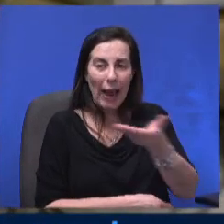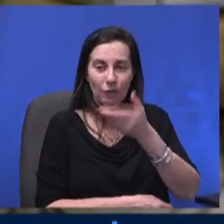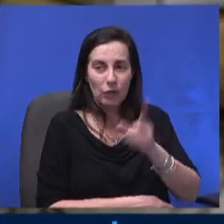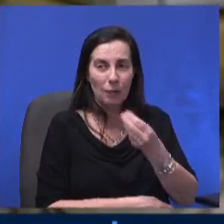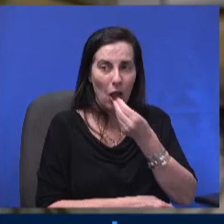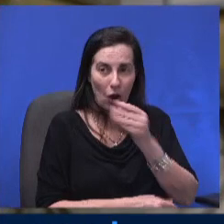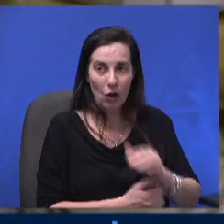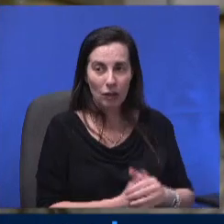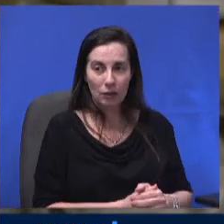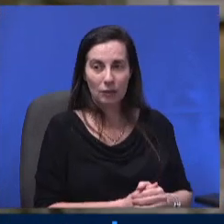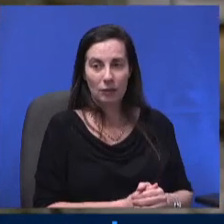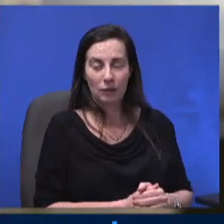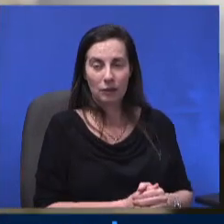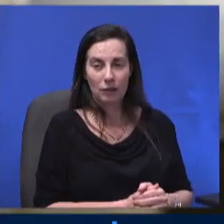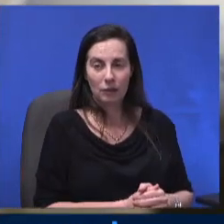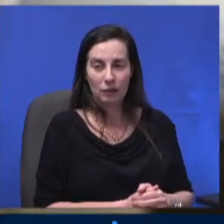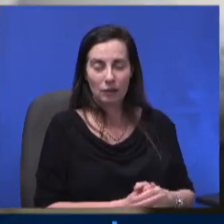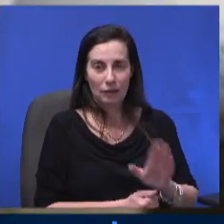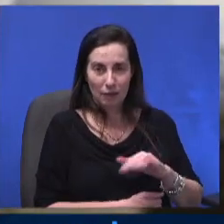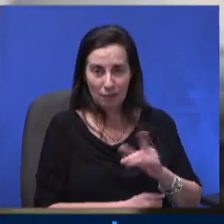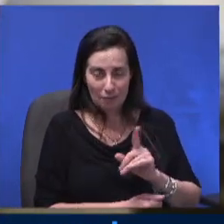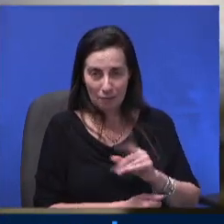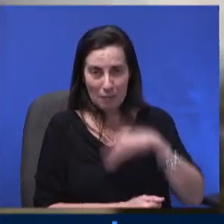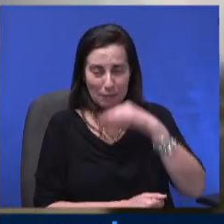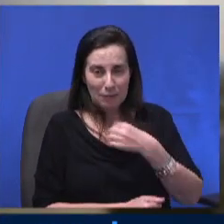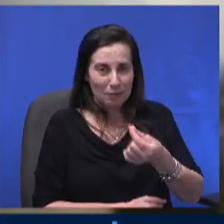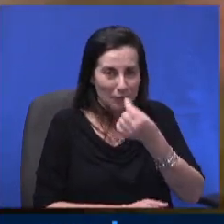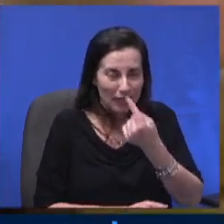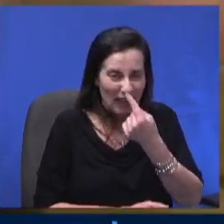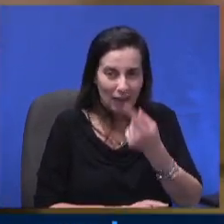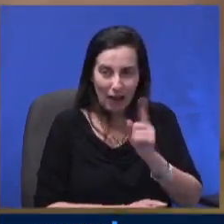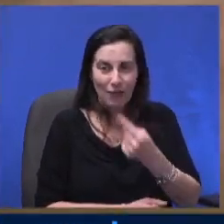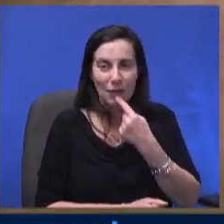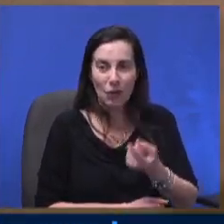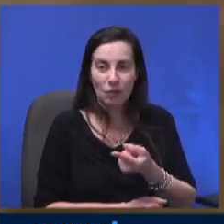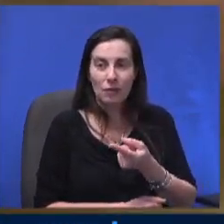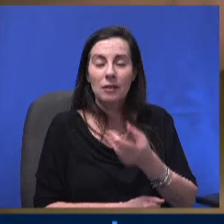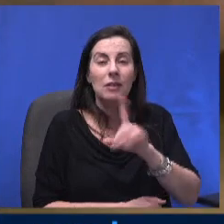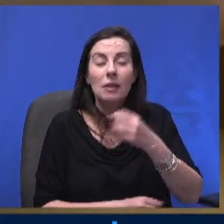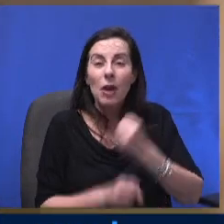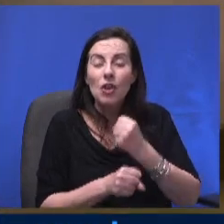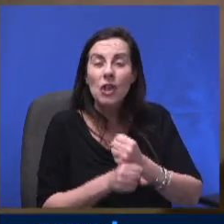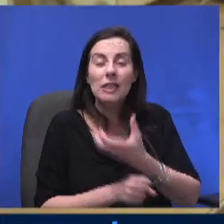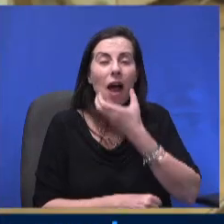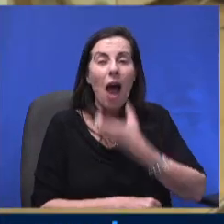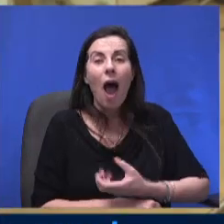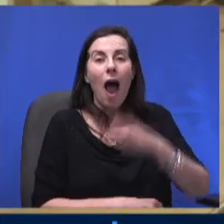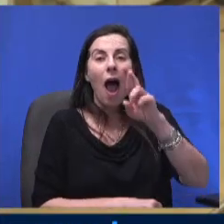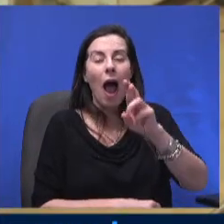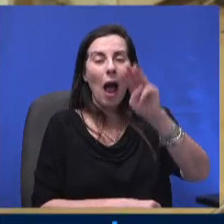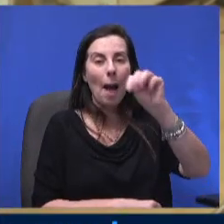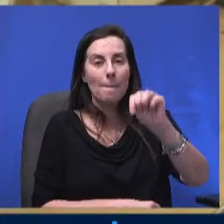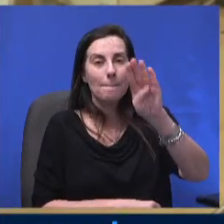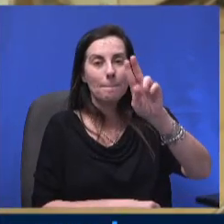להריח? לא ממש לטעום? לא, לטעום. חייבים לי. חושבי שזה מה שהרמב״ם אכל לפני 800 שנה. במה